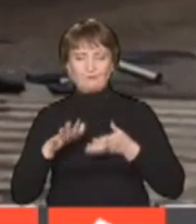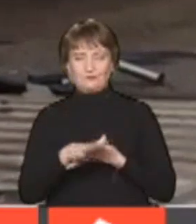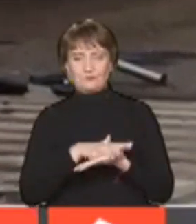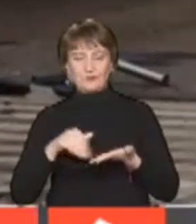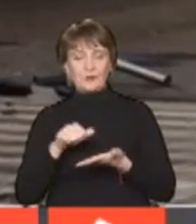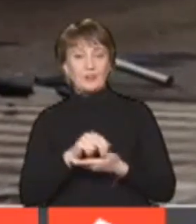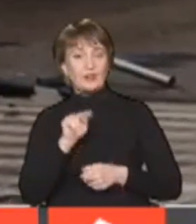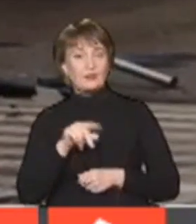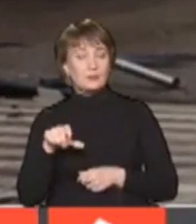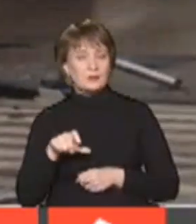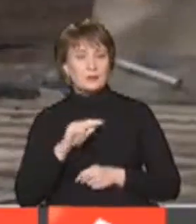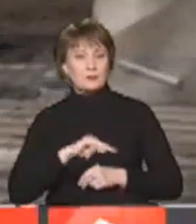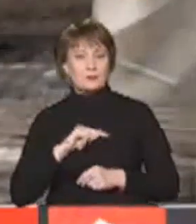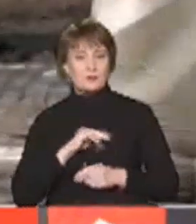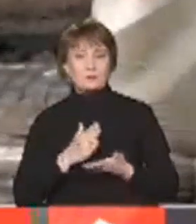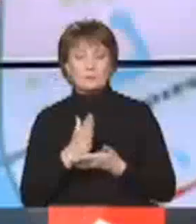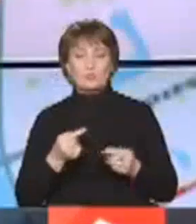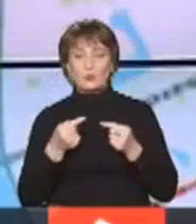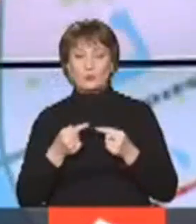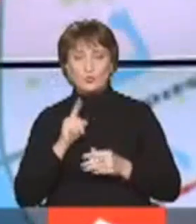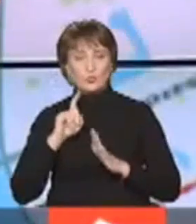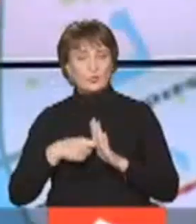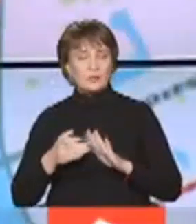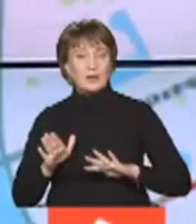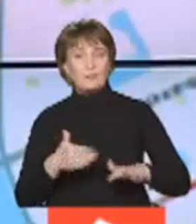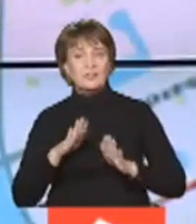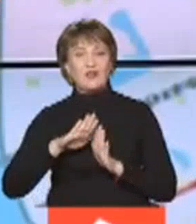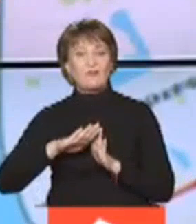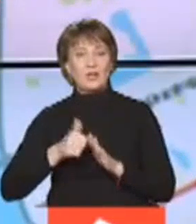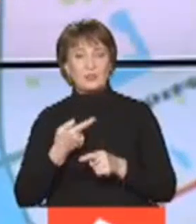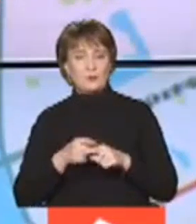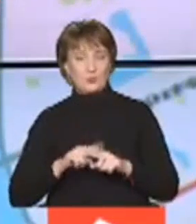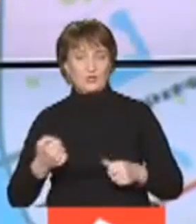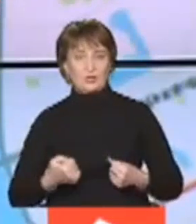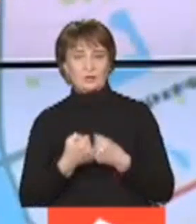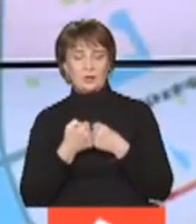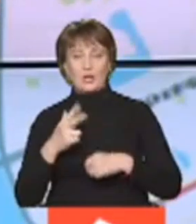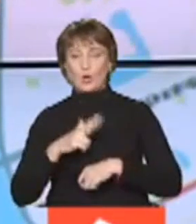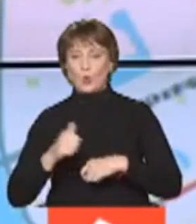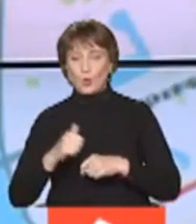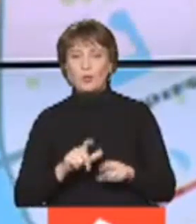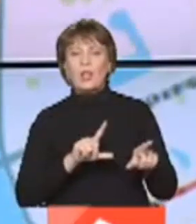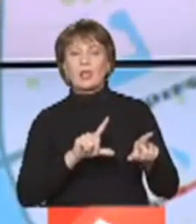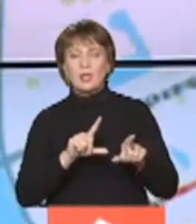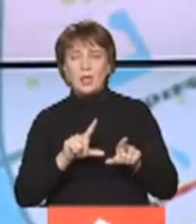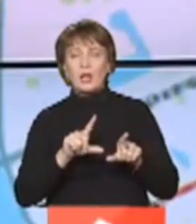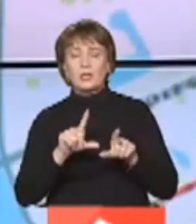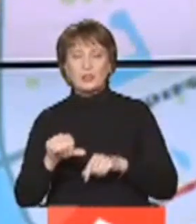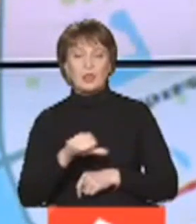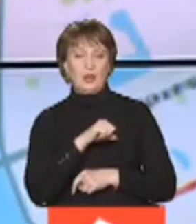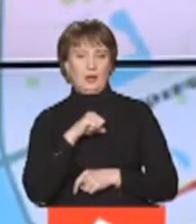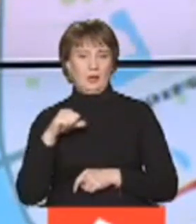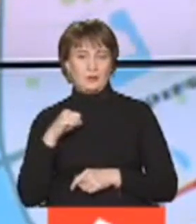потерпілих та причини трощі до цього часу уточнюють. І після виклику на цю ДТП копи їхали і